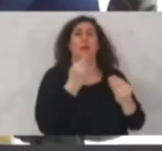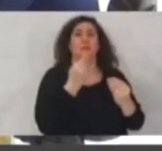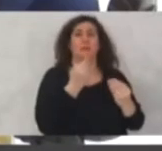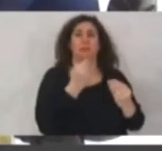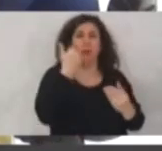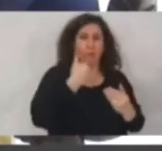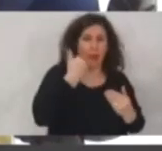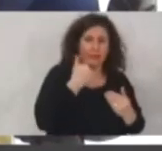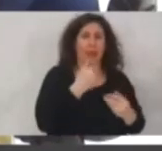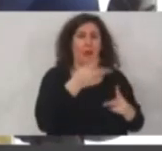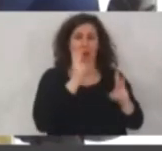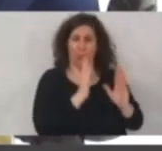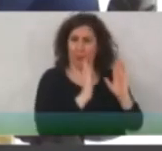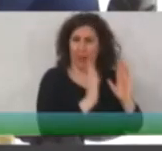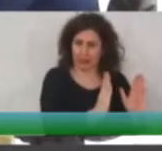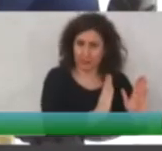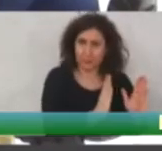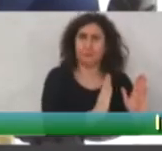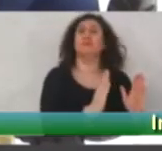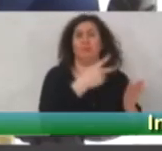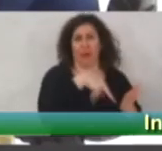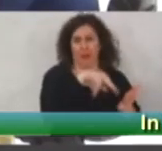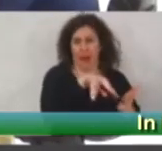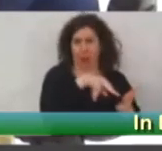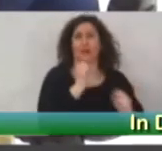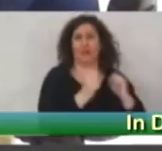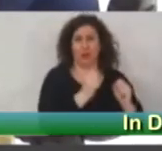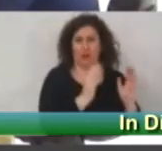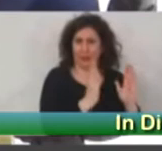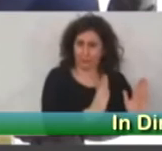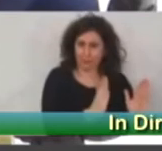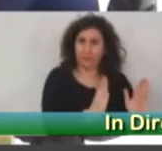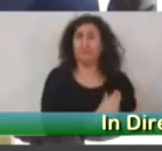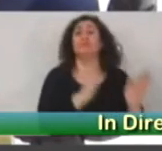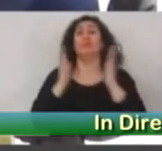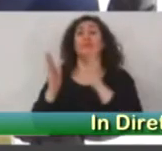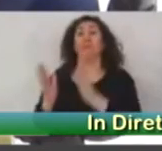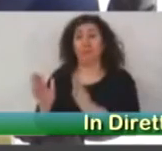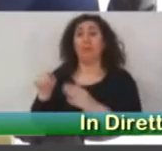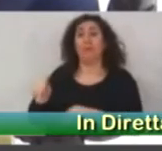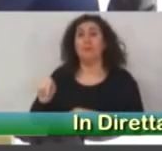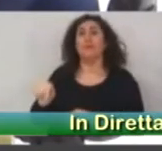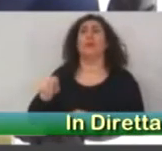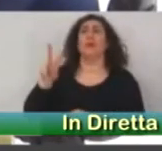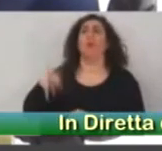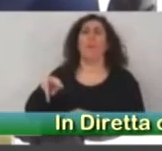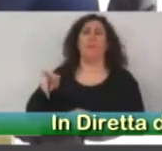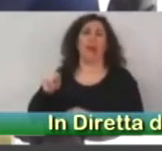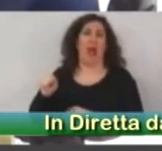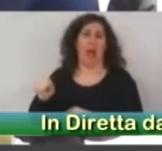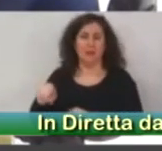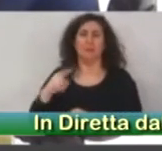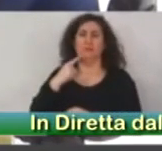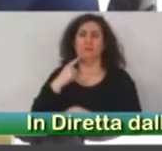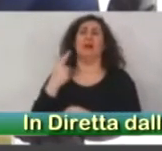saloni di barbieri e parrucchieri e sale da ballo e discoteche. 2.000 euro per tutta la ristorazione da